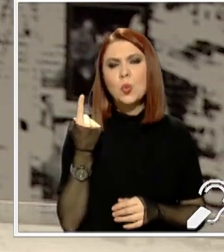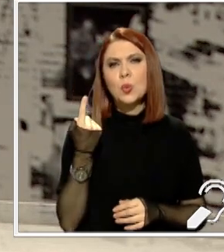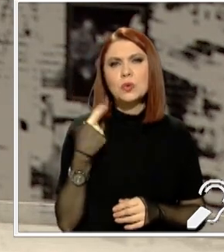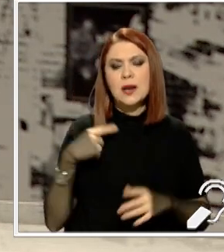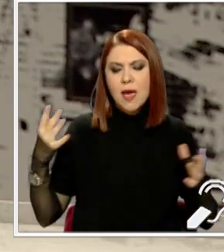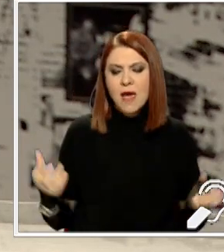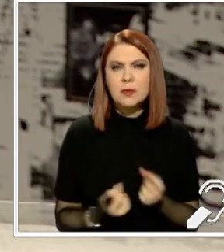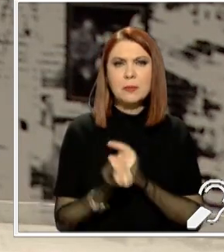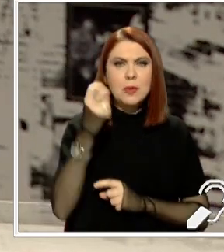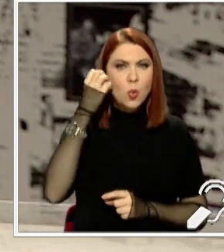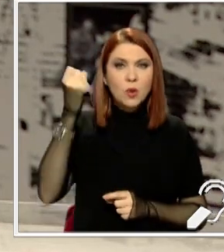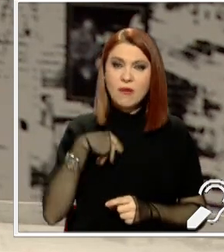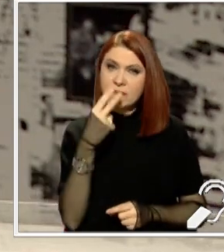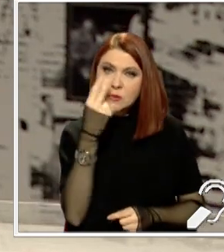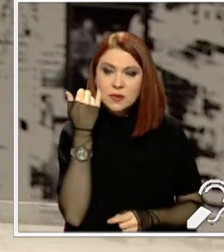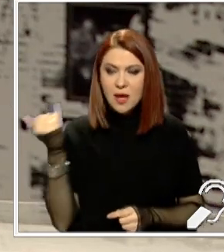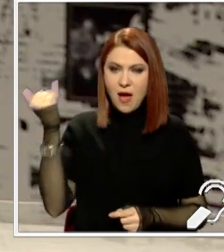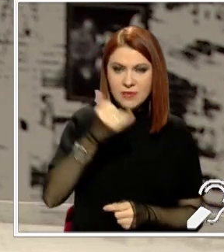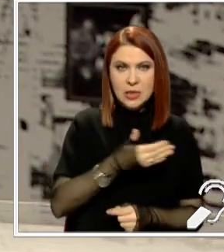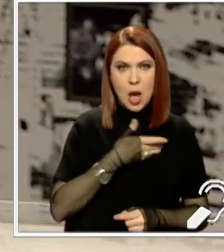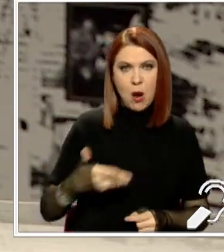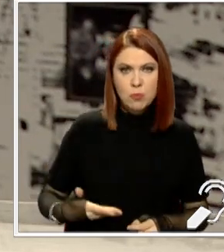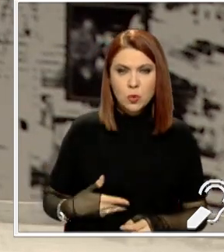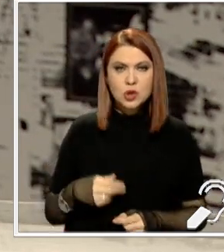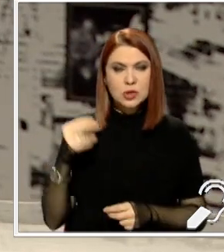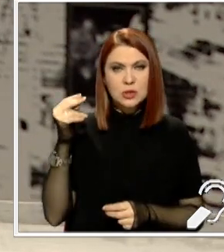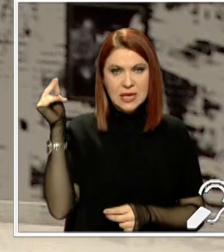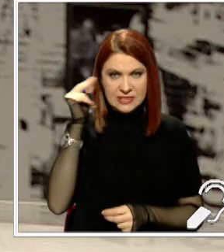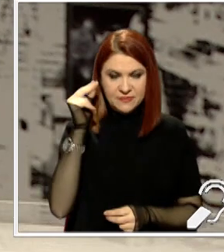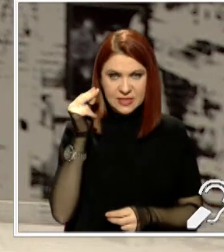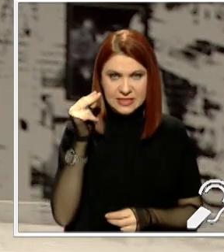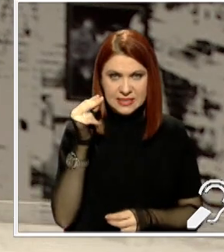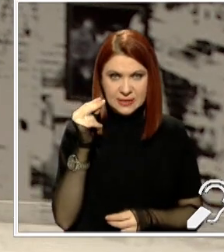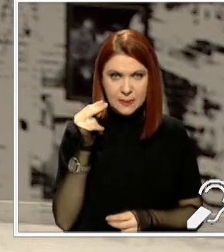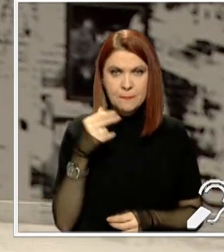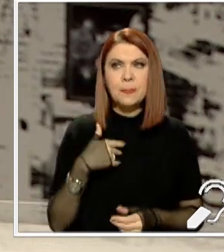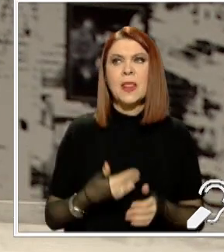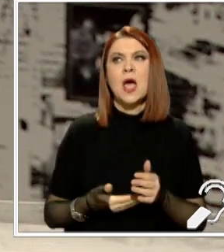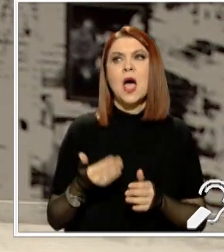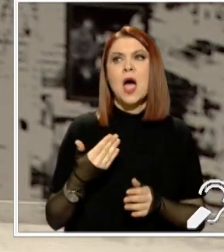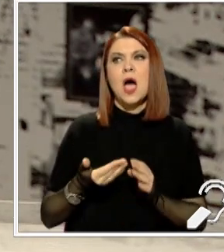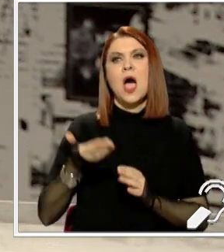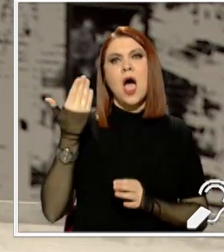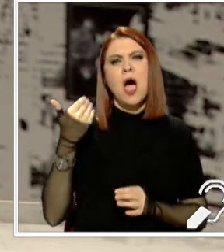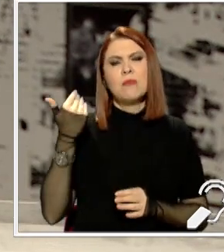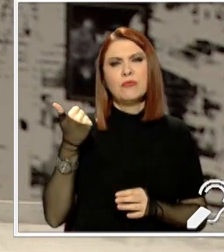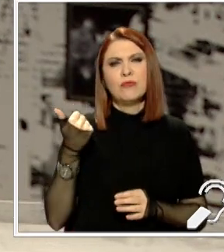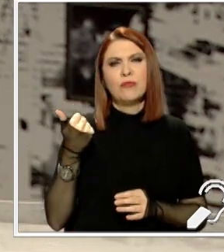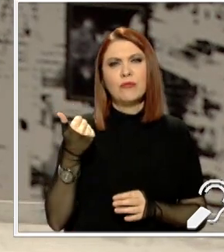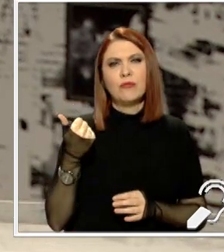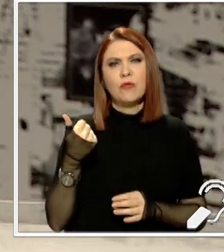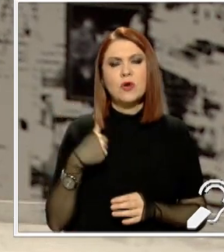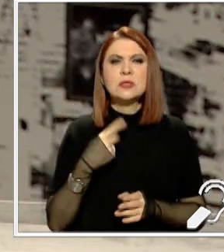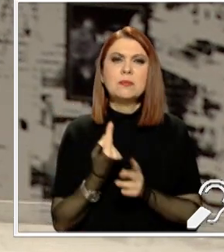primele evenimente culturale pe care le-am văzut când am venit în capitală ca să studiez. Am fost din poziția de